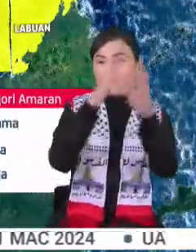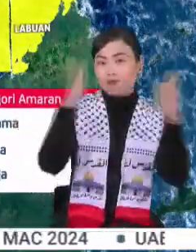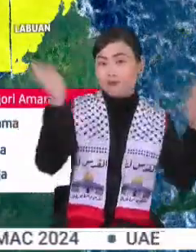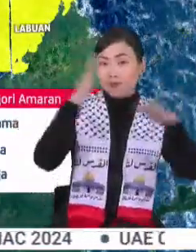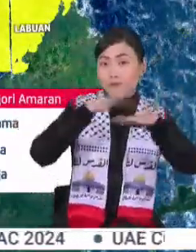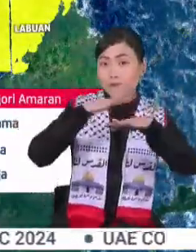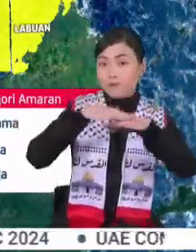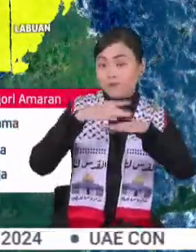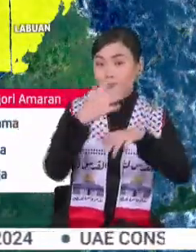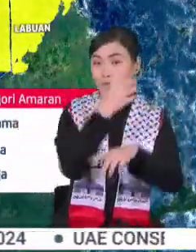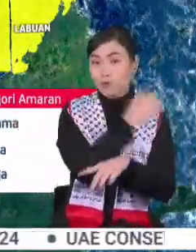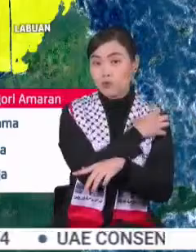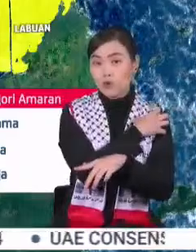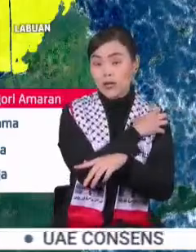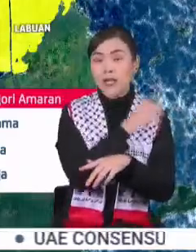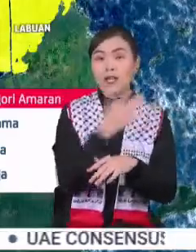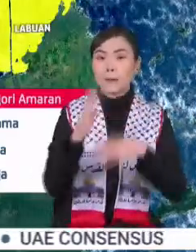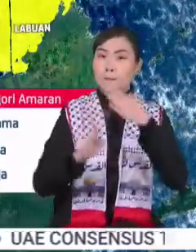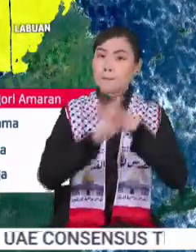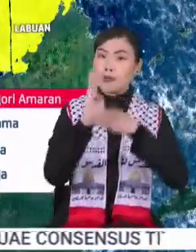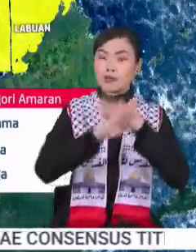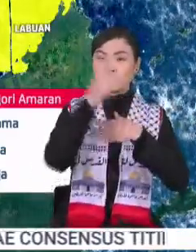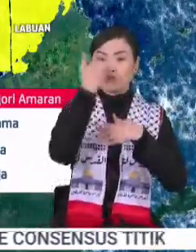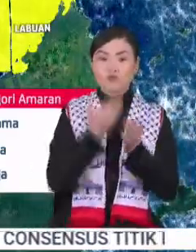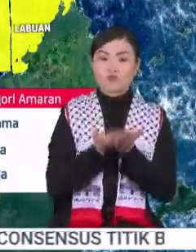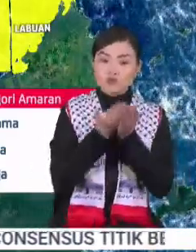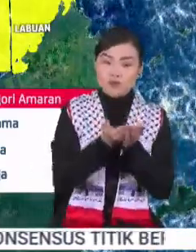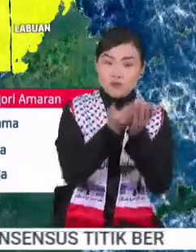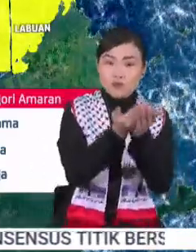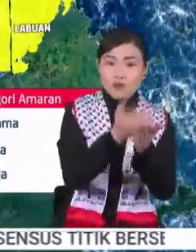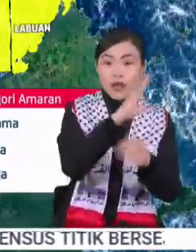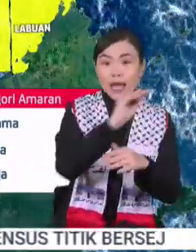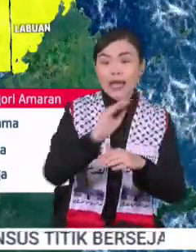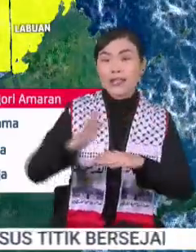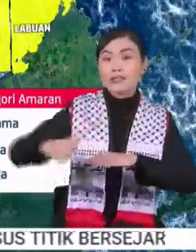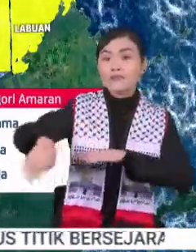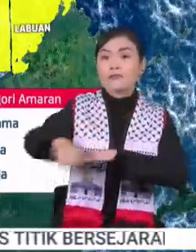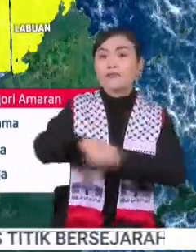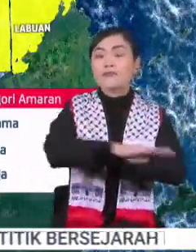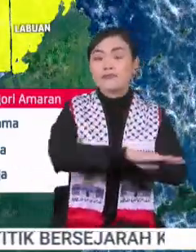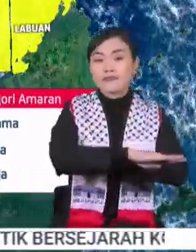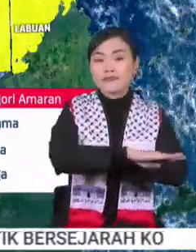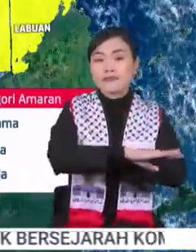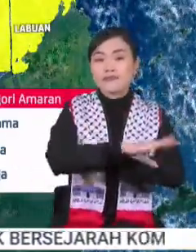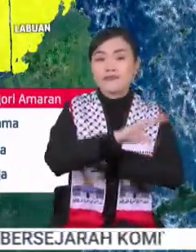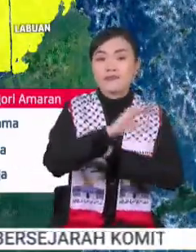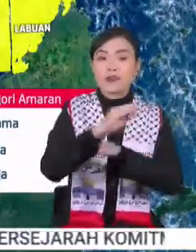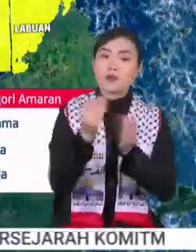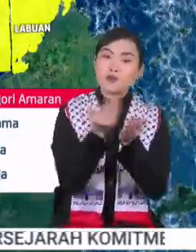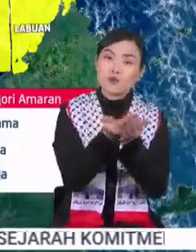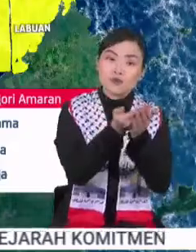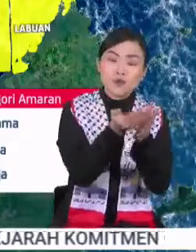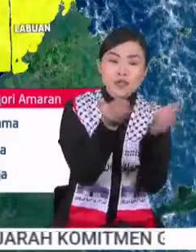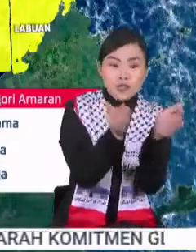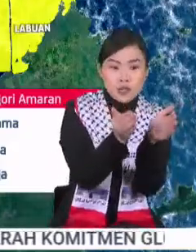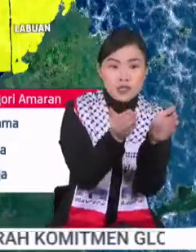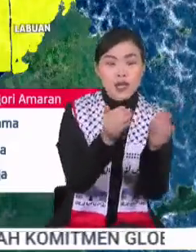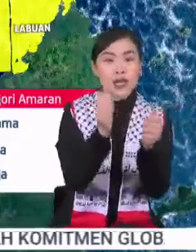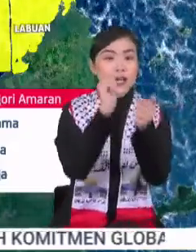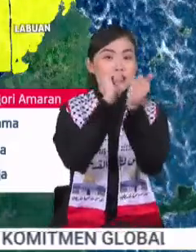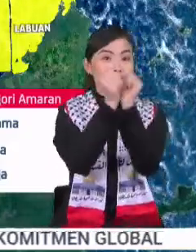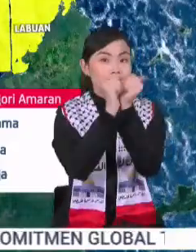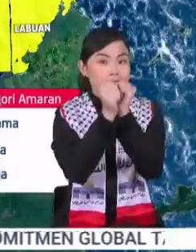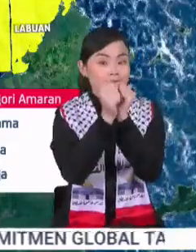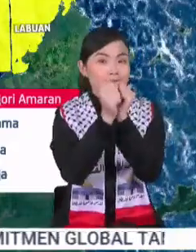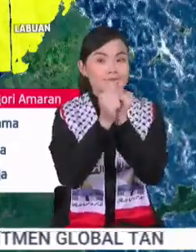kuasa kadang ini amat berbahaya bagi aktiviti perkapalan dan perairan terutamanya yang melibatkan bot-bot kecil sukan dan